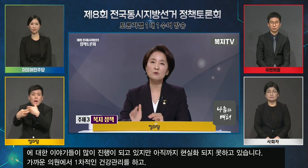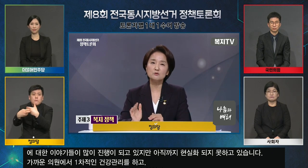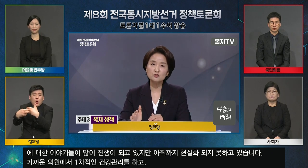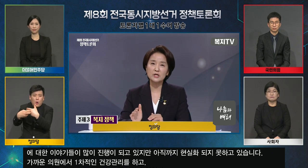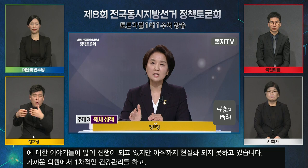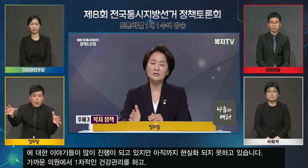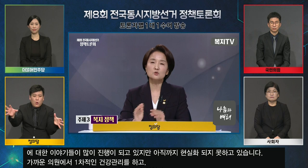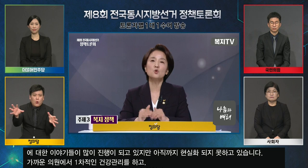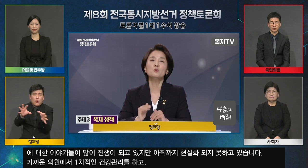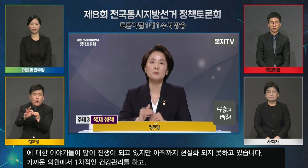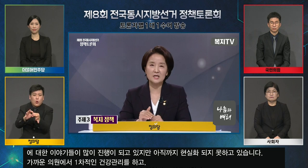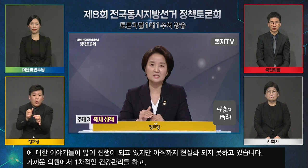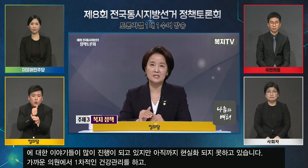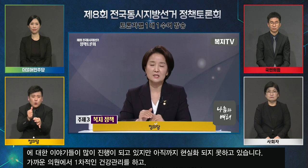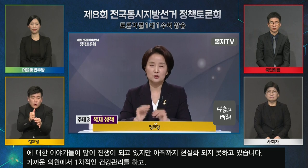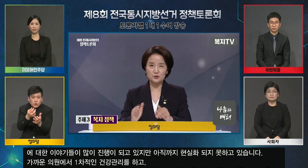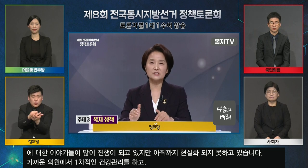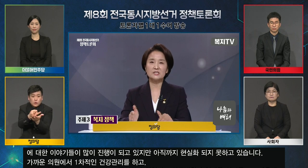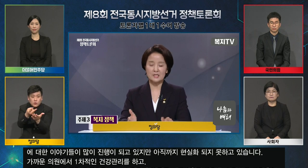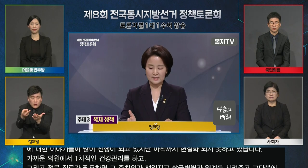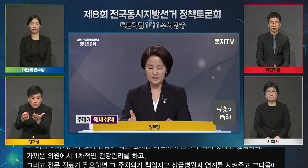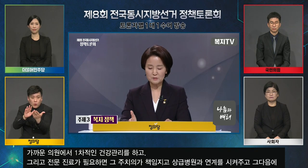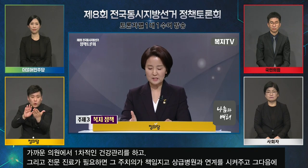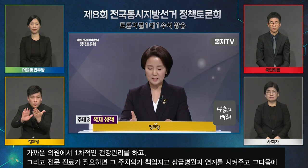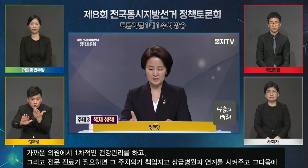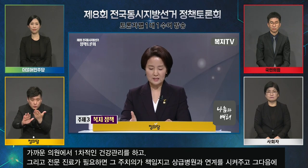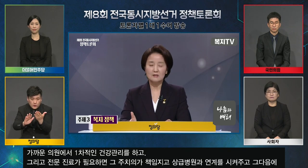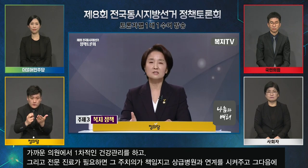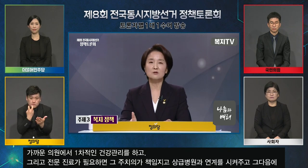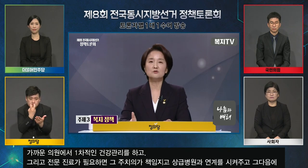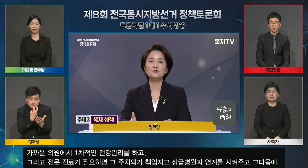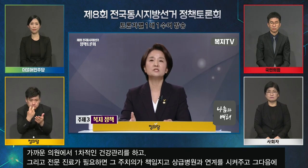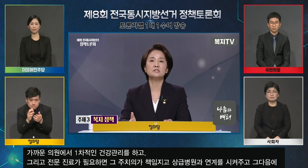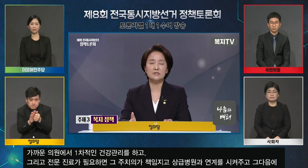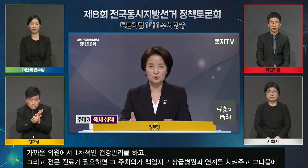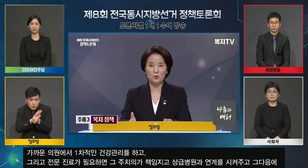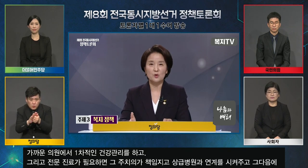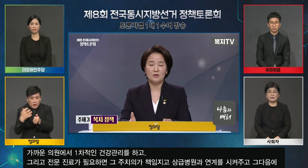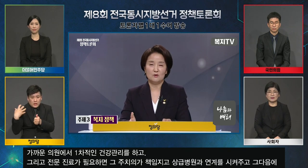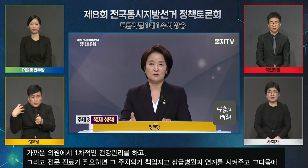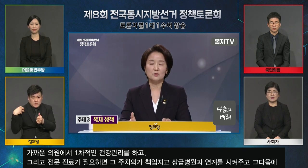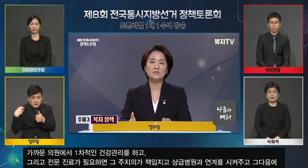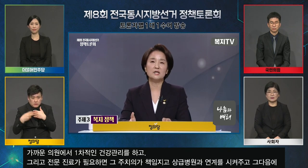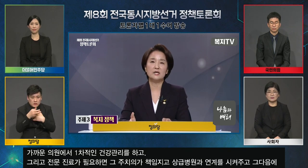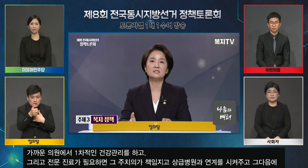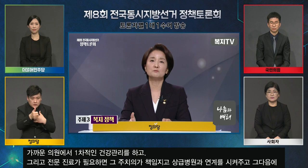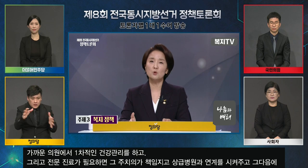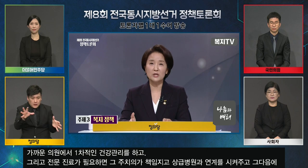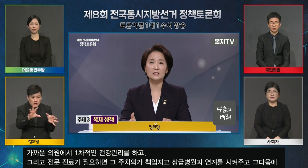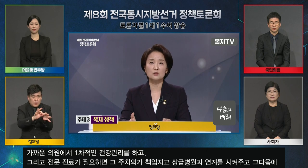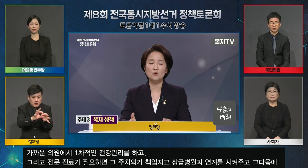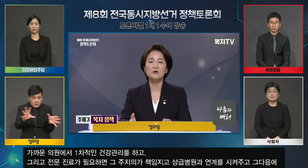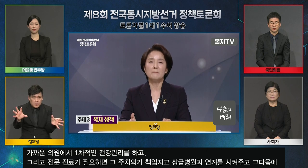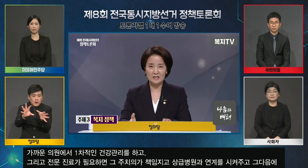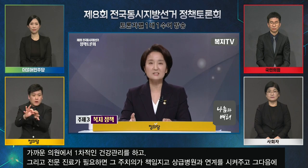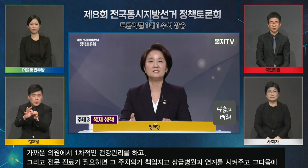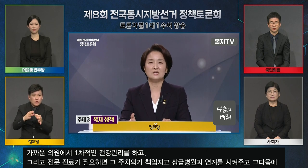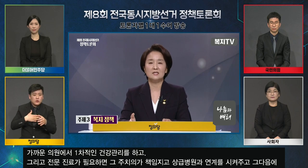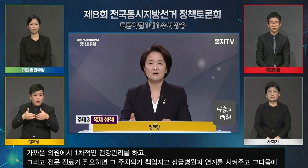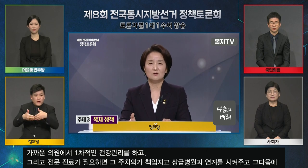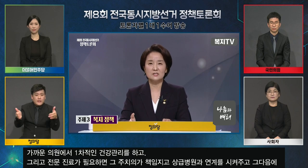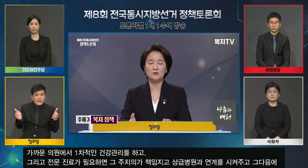퇴원 후에 돌봄까지 주치의가 책임지는 그런 주치의 제도 정의당의 핵심 공약이고